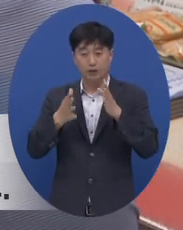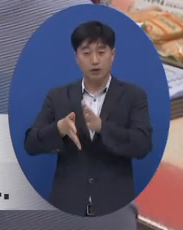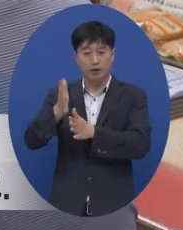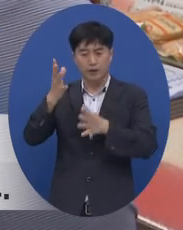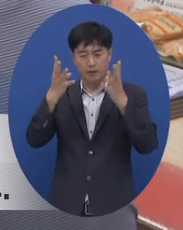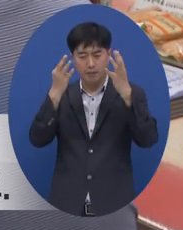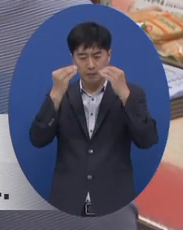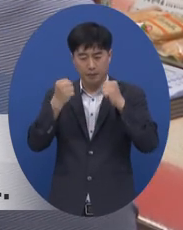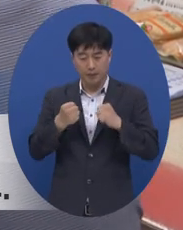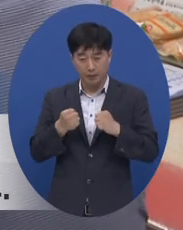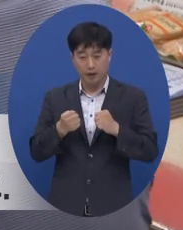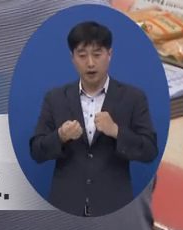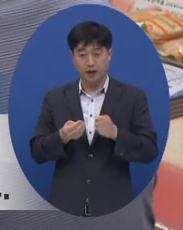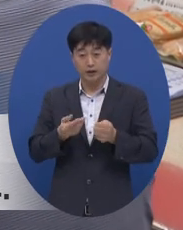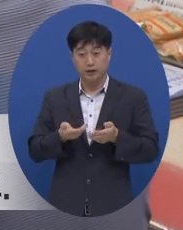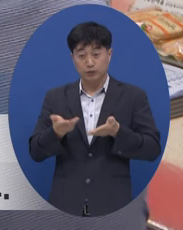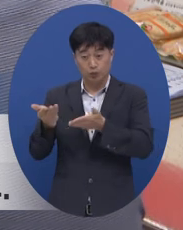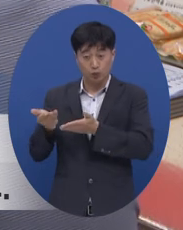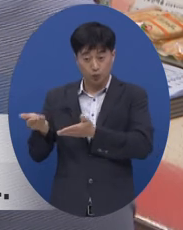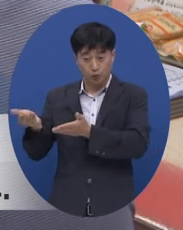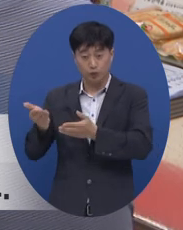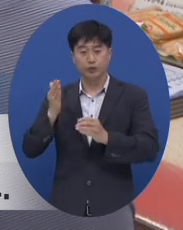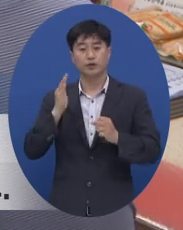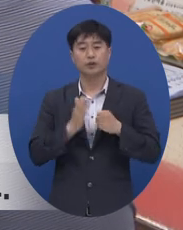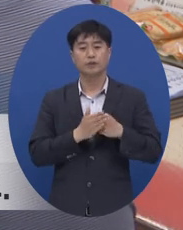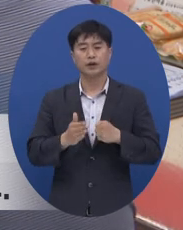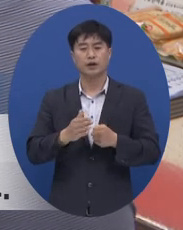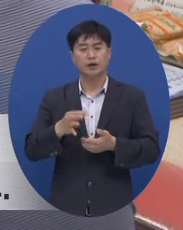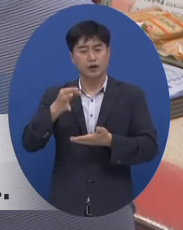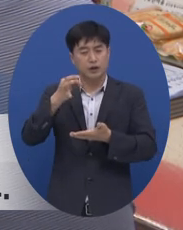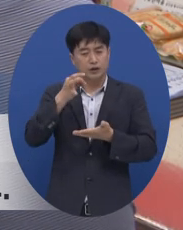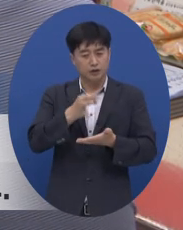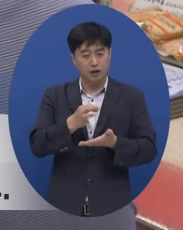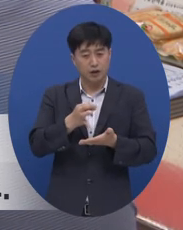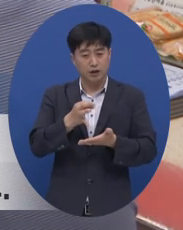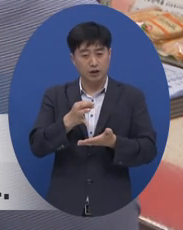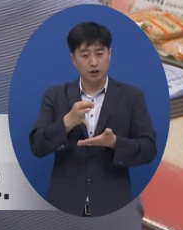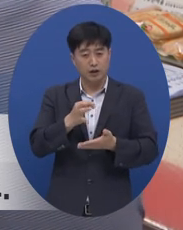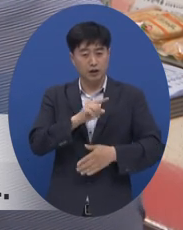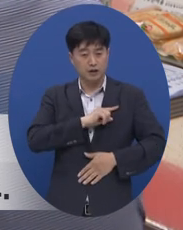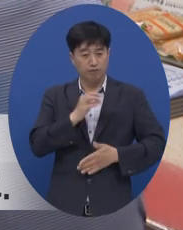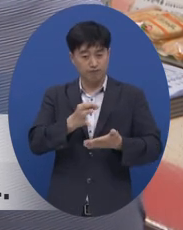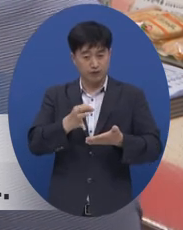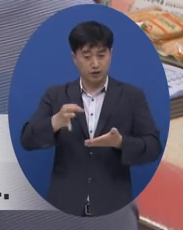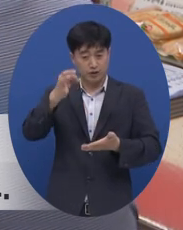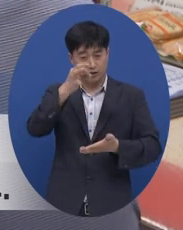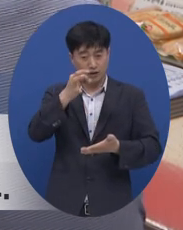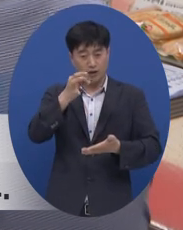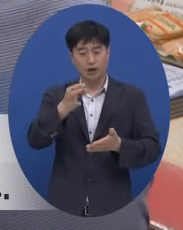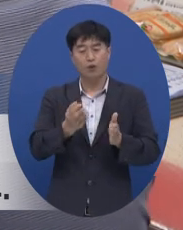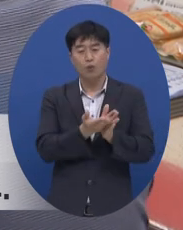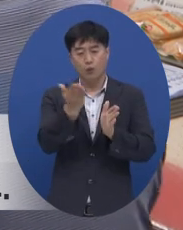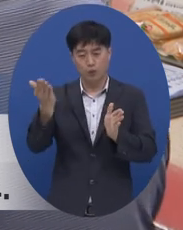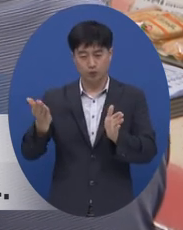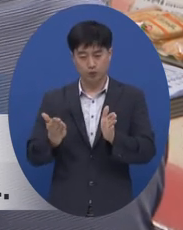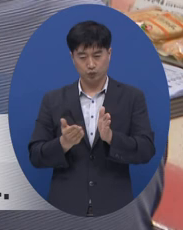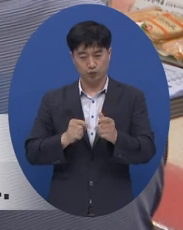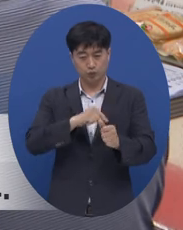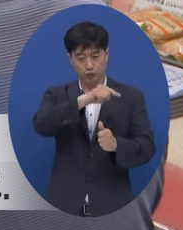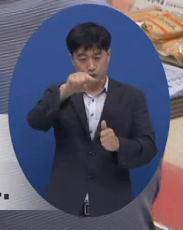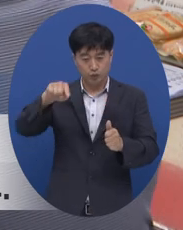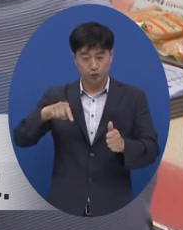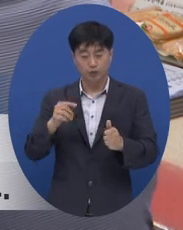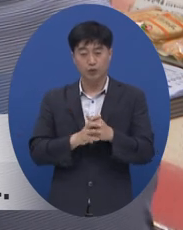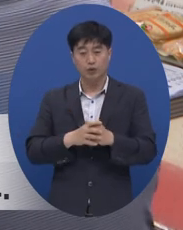신도시 특성상 좀 새로 신규 아파트가 좀 많이 공급이 좀 되는 편이기 때문에 좀 가격이 좀 비싼